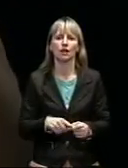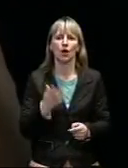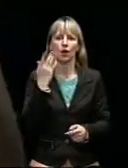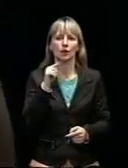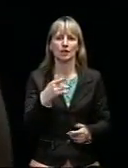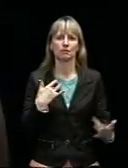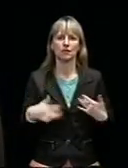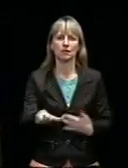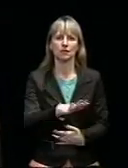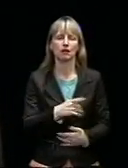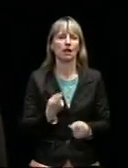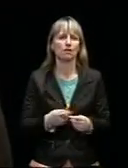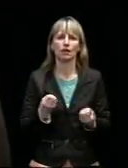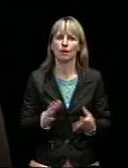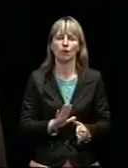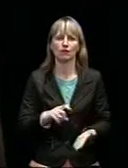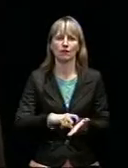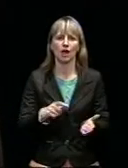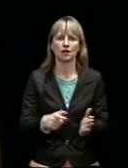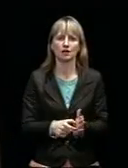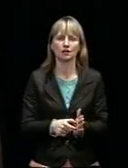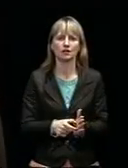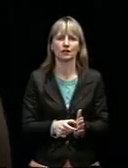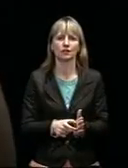ты на сцене, да, это не просто вот в классе.